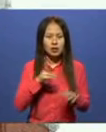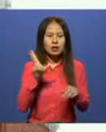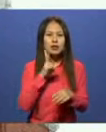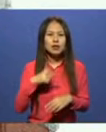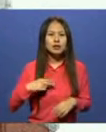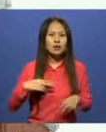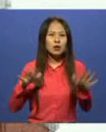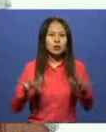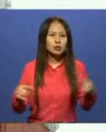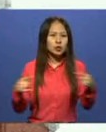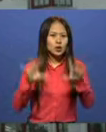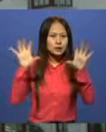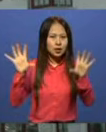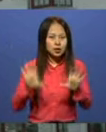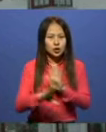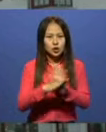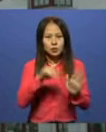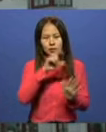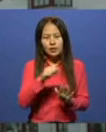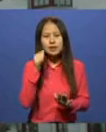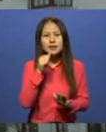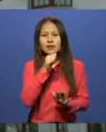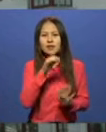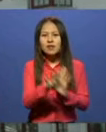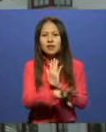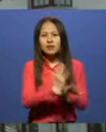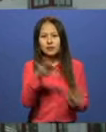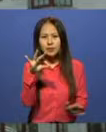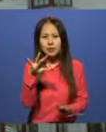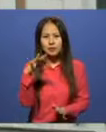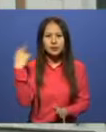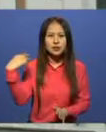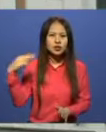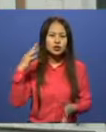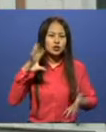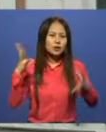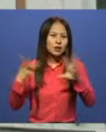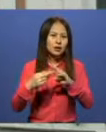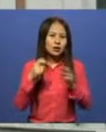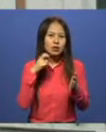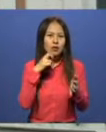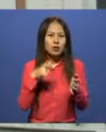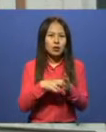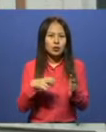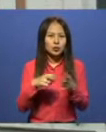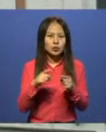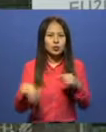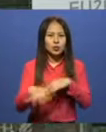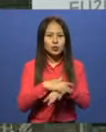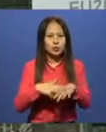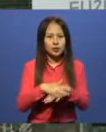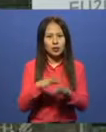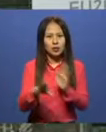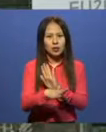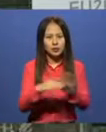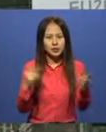президенттігі конституция бойынша депутаттар жасырын дауыс беру арқылы таңдайды. Алайда латвиялықтардың көбі президентті жалпы халықтық дауыс беру арқылы сайлау керек деп